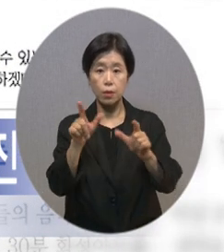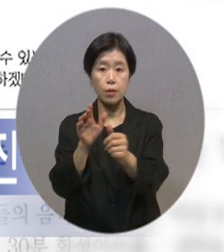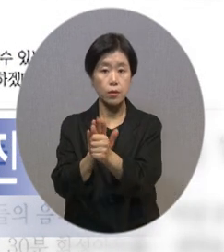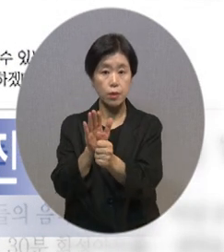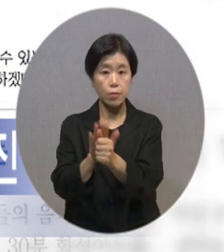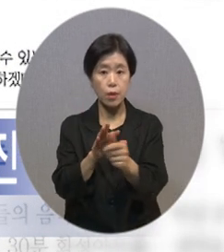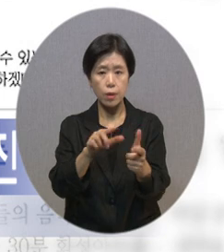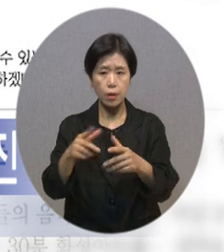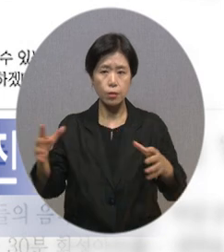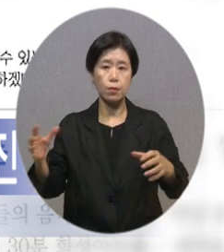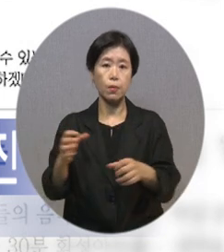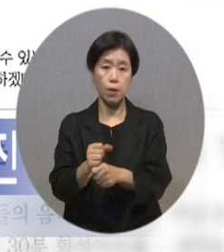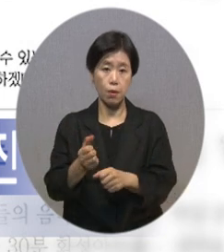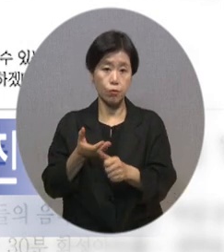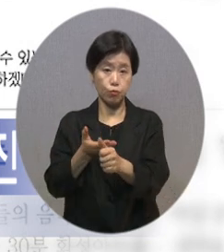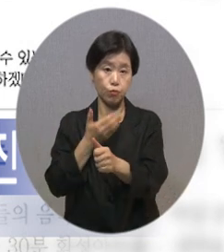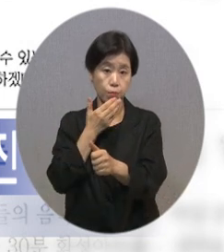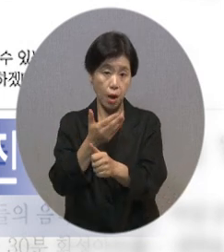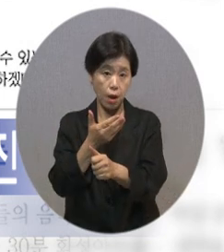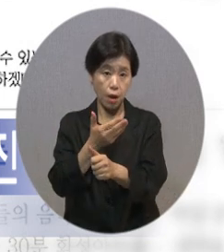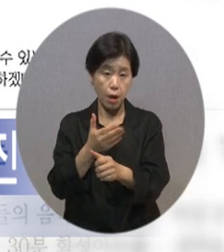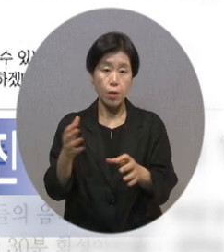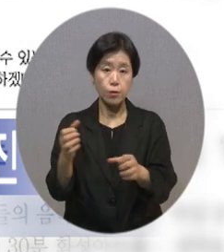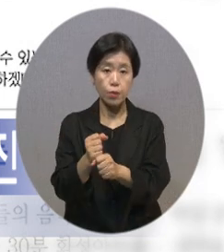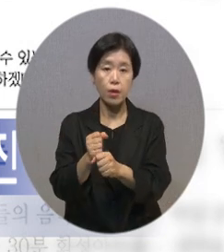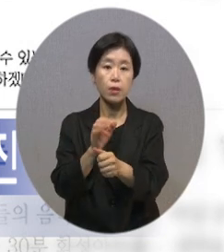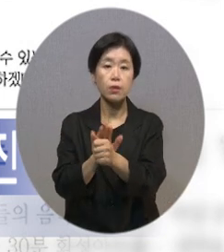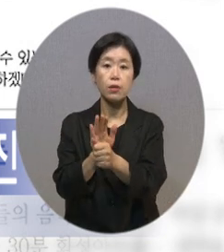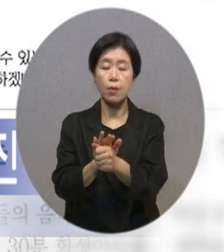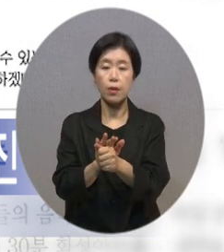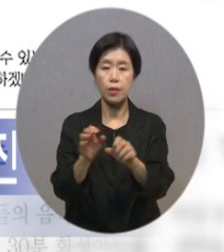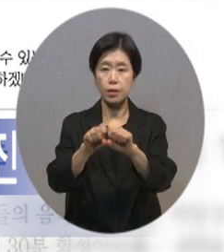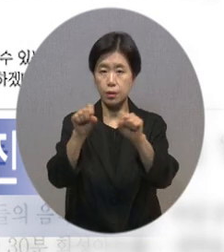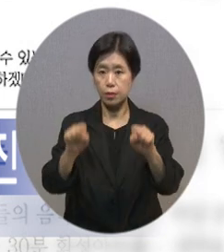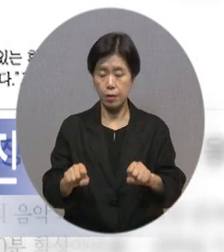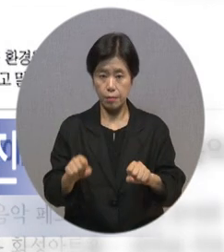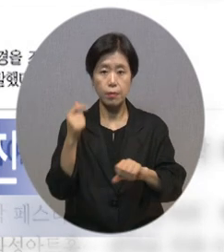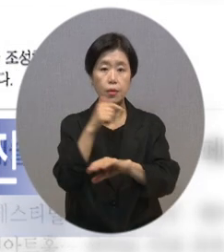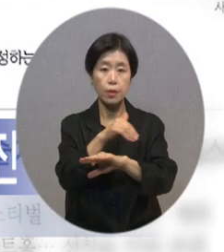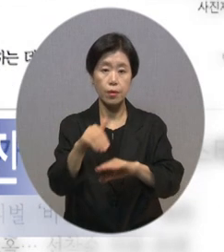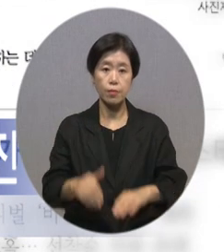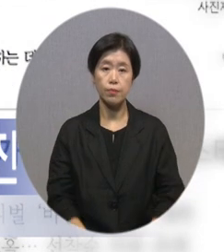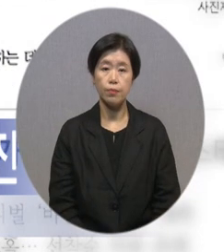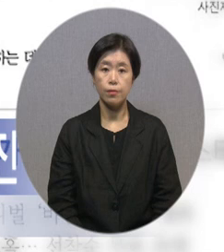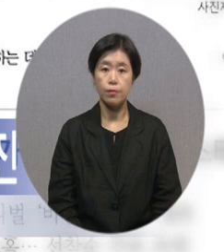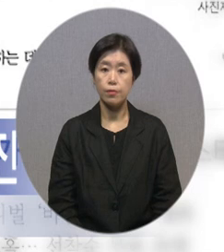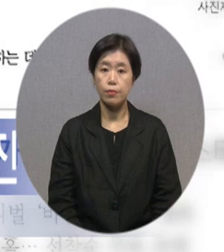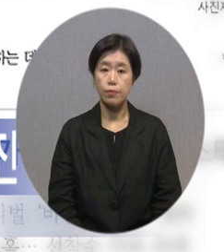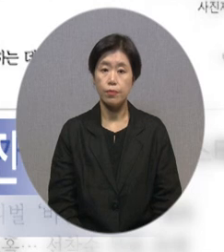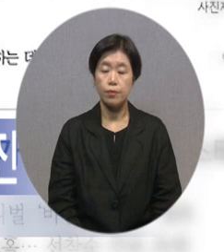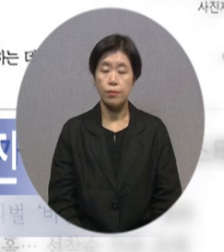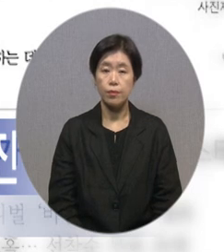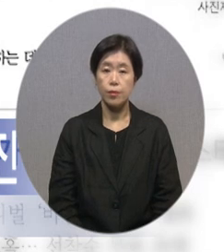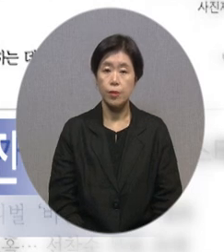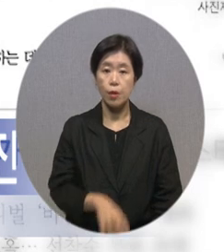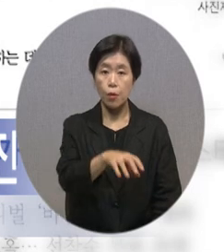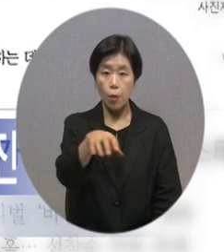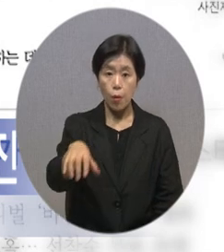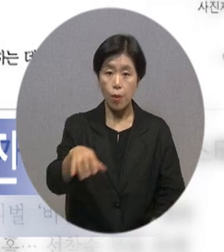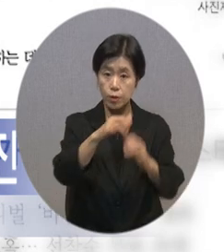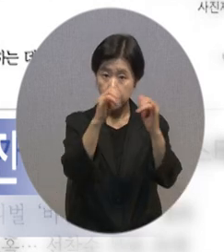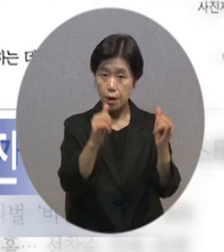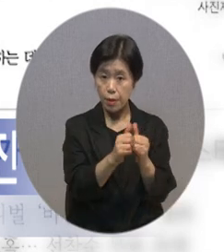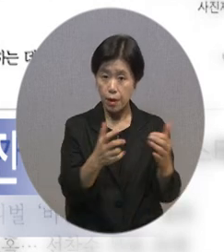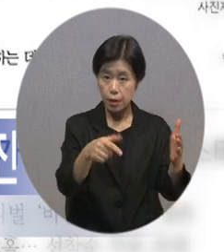등을 종합적으로 제공하는이 통합 지원 체계를 구축한다고 말했습니다 한편 경기도는 지역 사회와